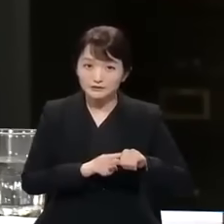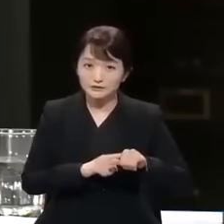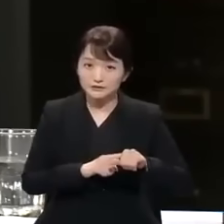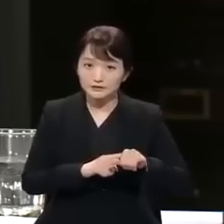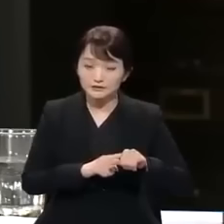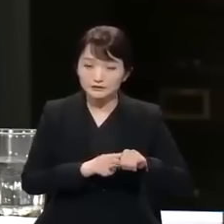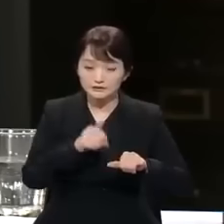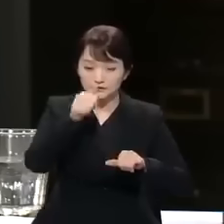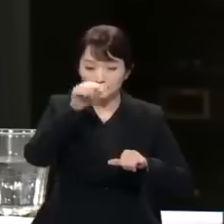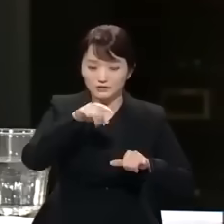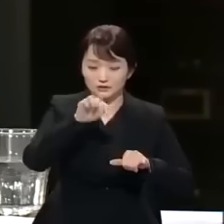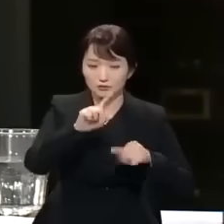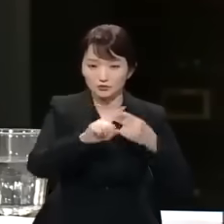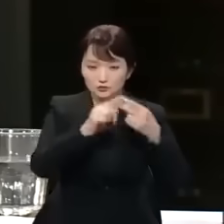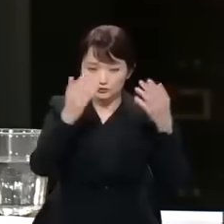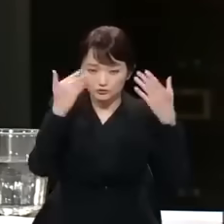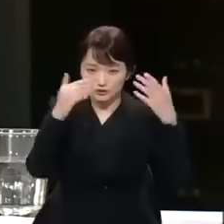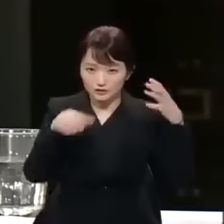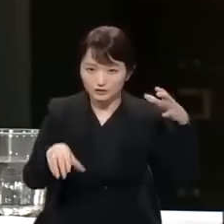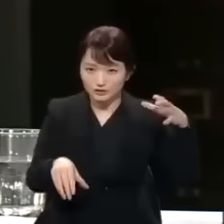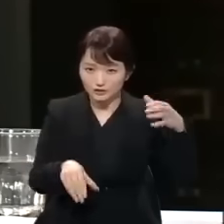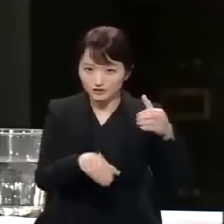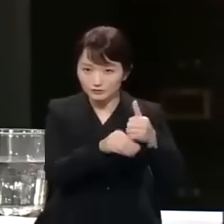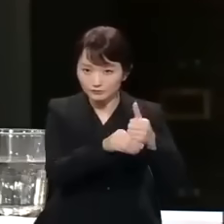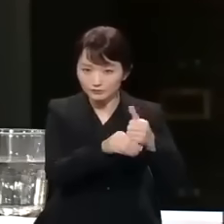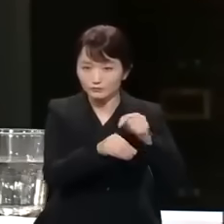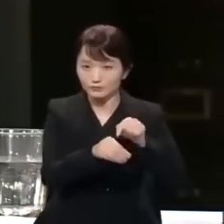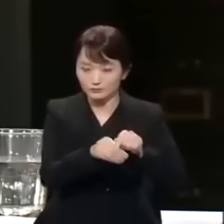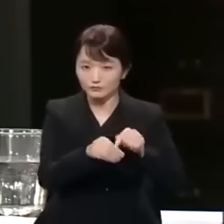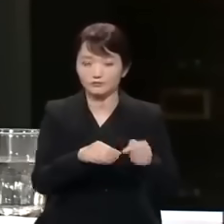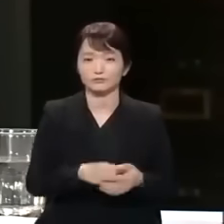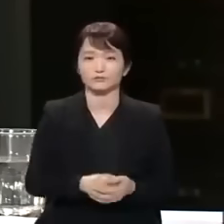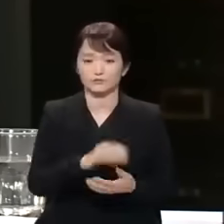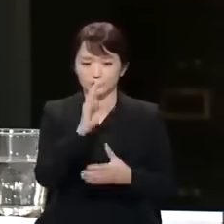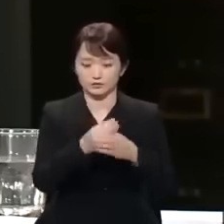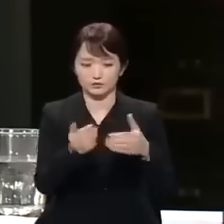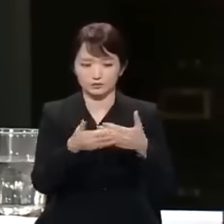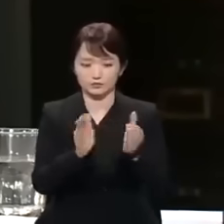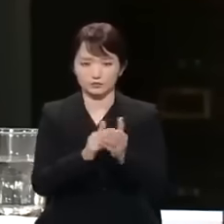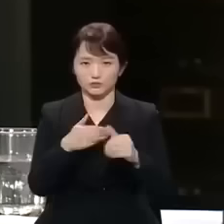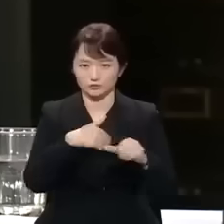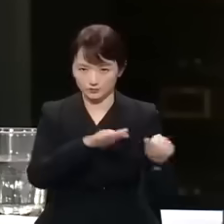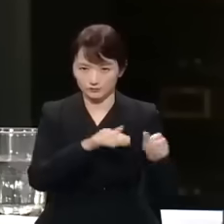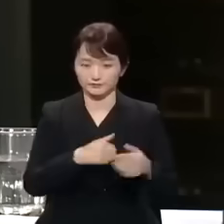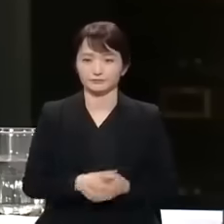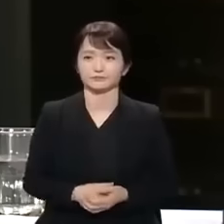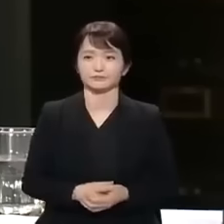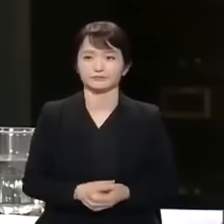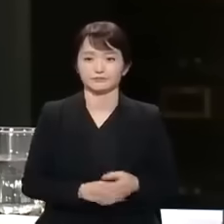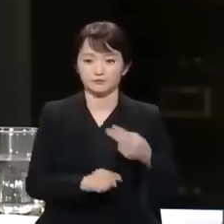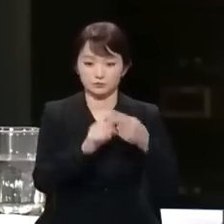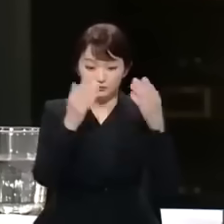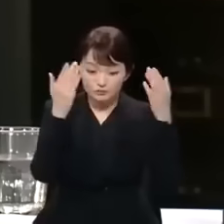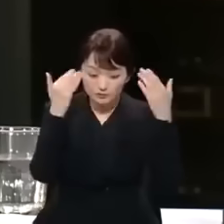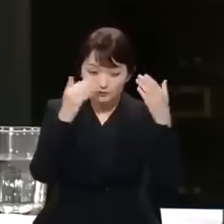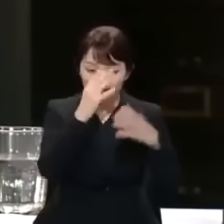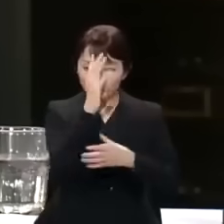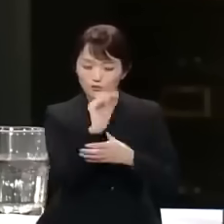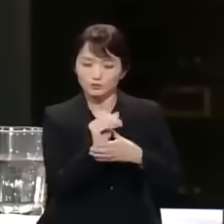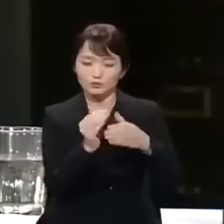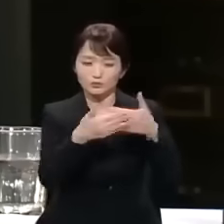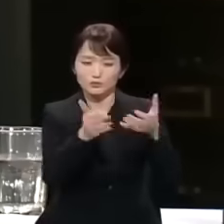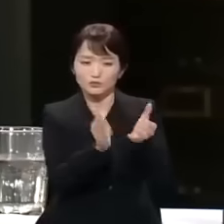휘문중 농구부에 아들들을 이제 휘문중 농구부에 보냈나 보죠 자 그런데 그 휘문중 농구부의 영향력을